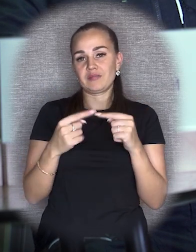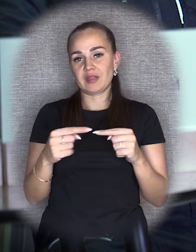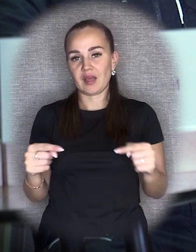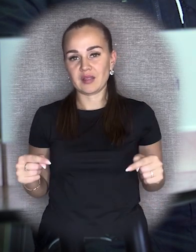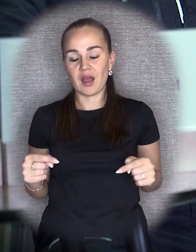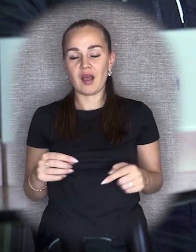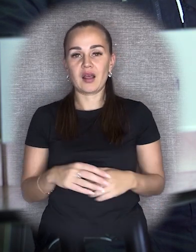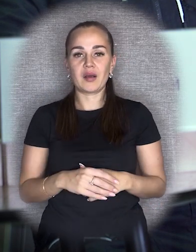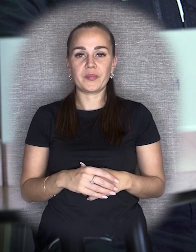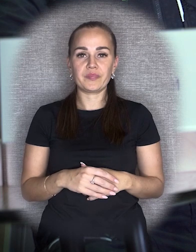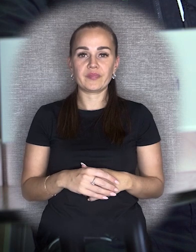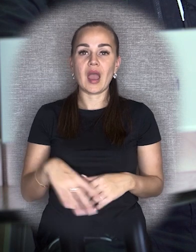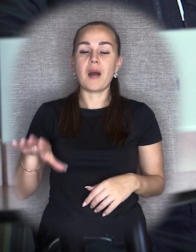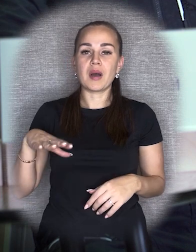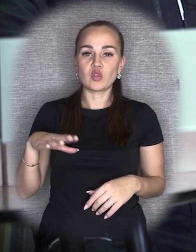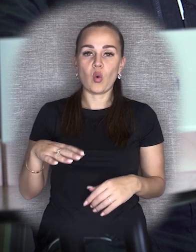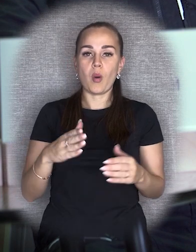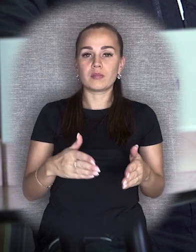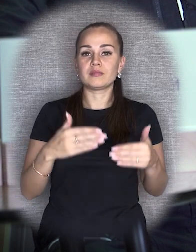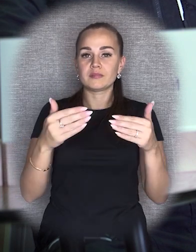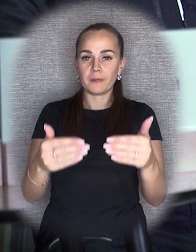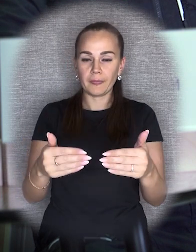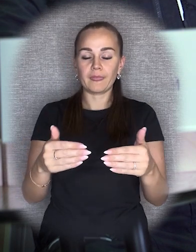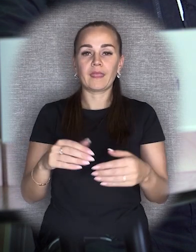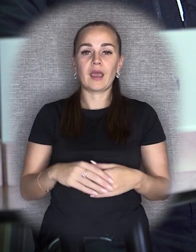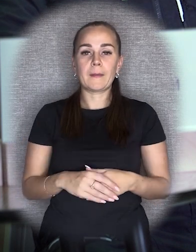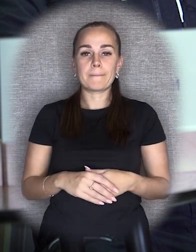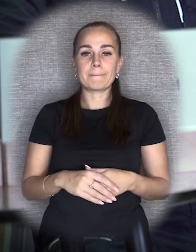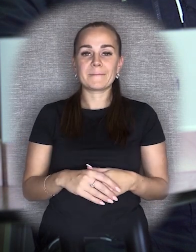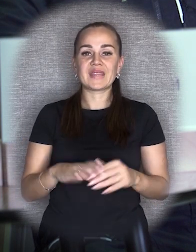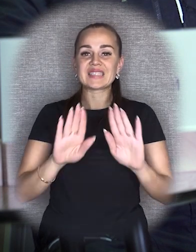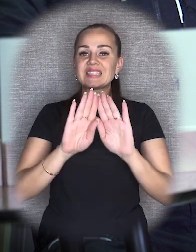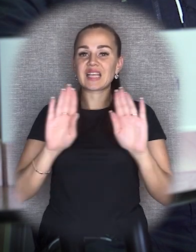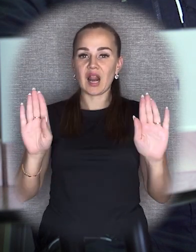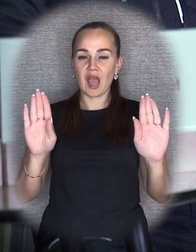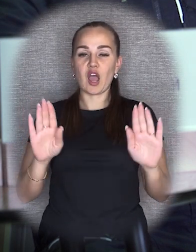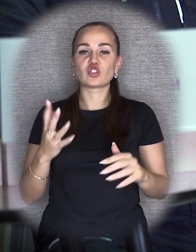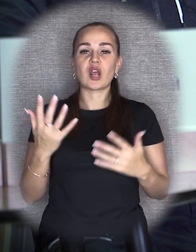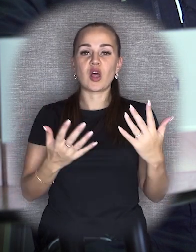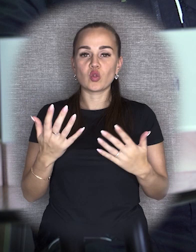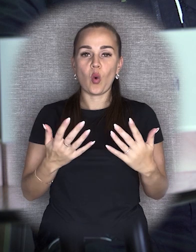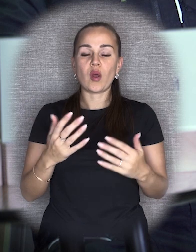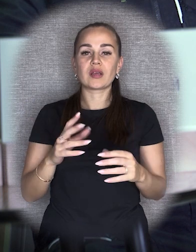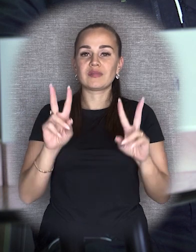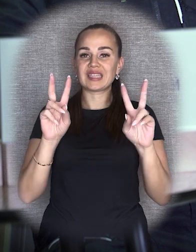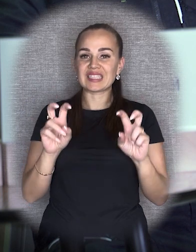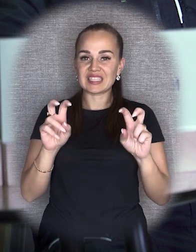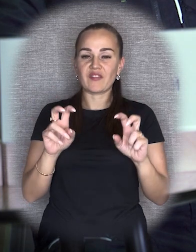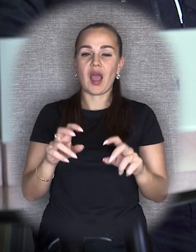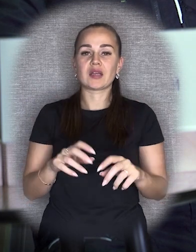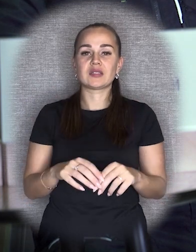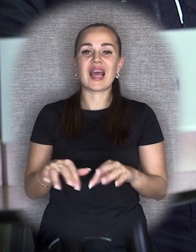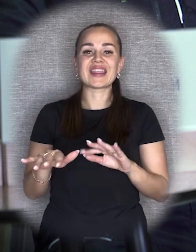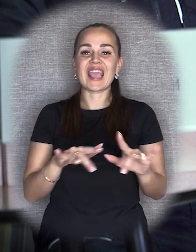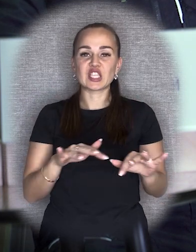далее, и так далее. Вот. Далее перед нами стеллаж, который называется у